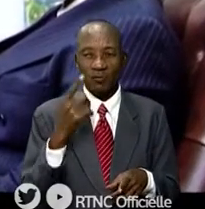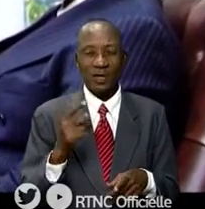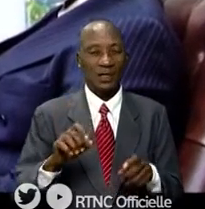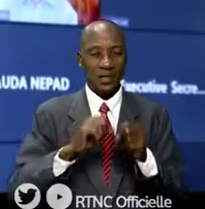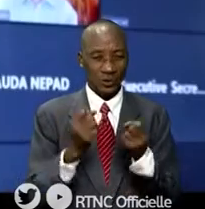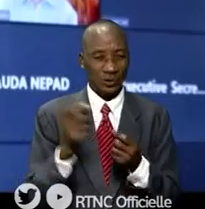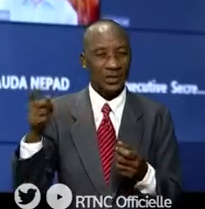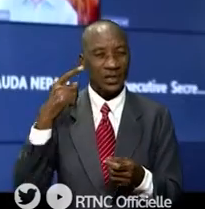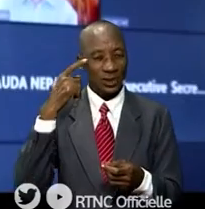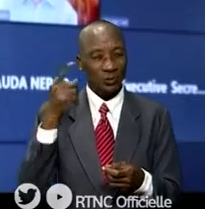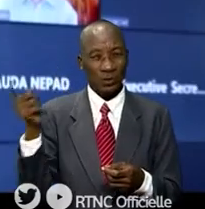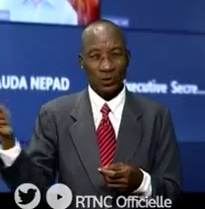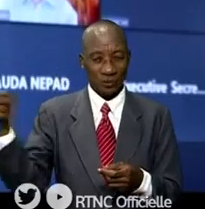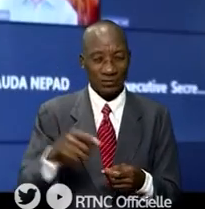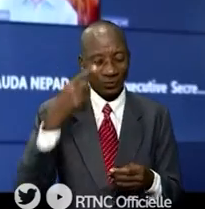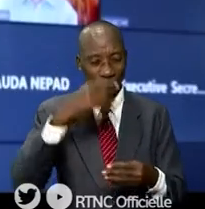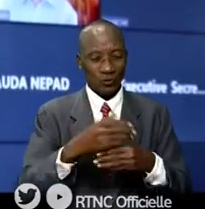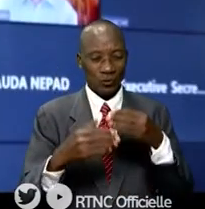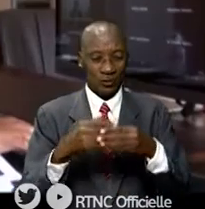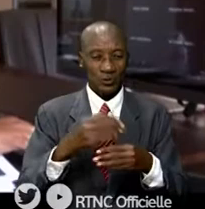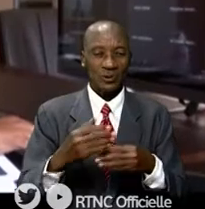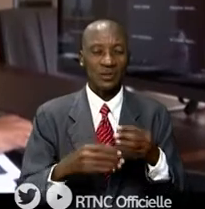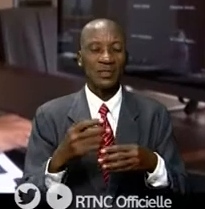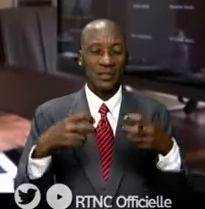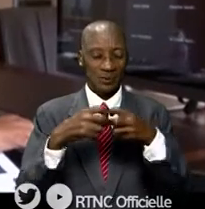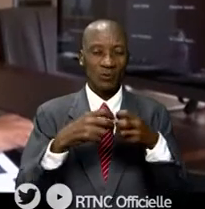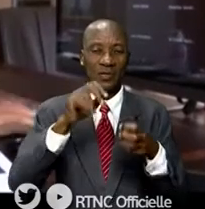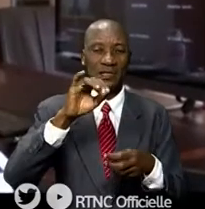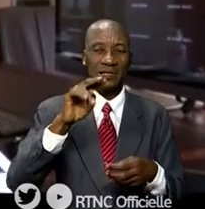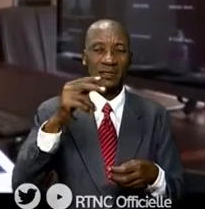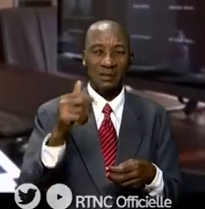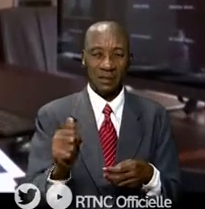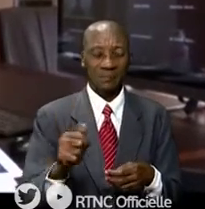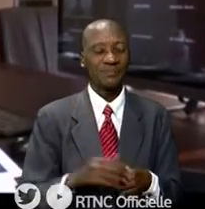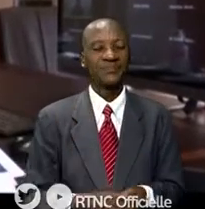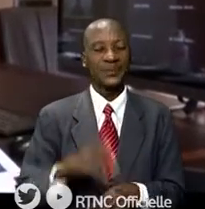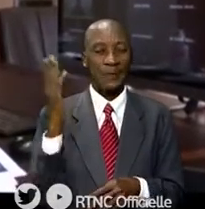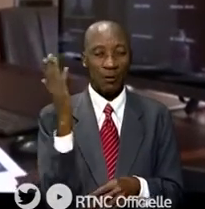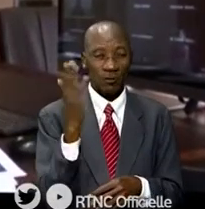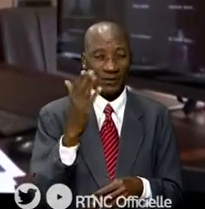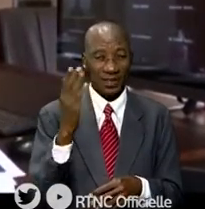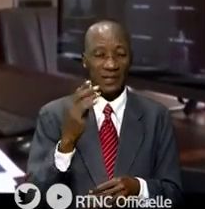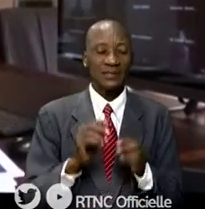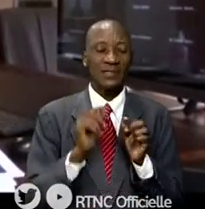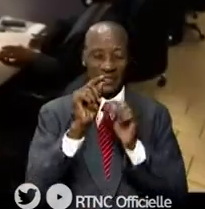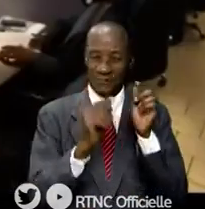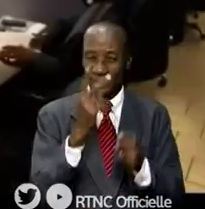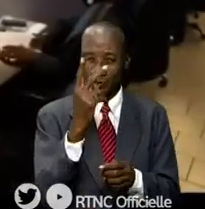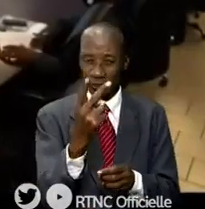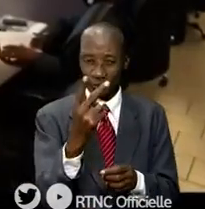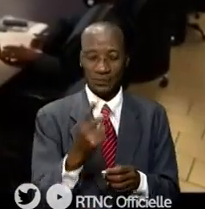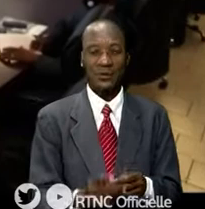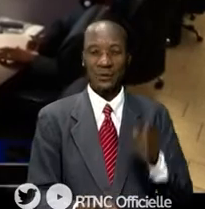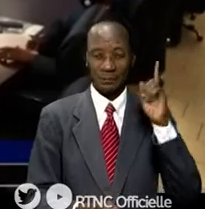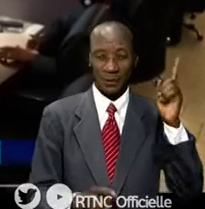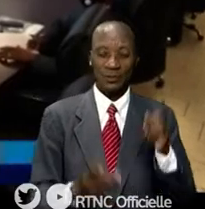s'attelle aujourd'hui à la phase de construction de l'usine hydroélectrique du Grand Inga. Cette conférence se déroule en deux parties, à savoir la conférence